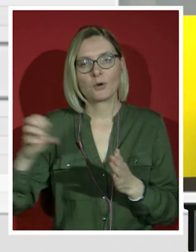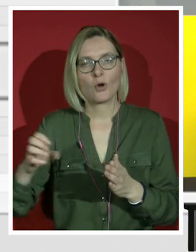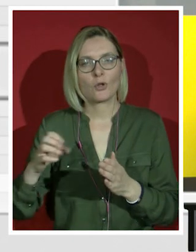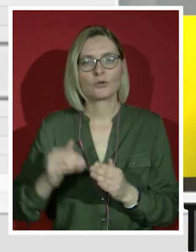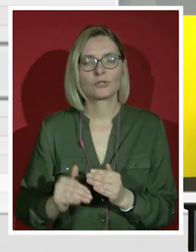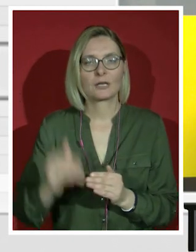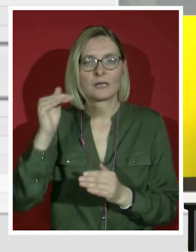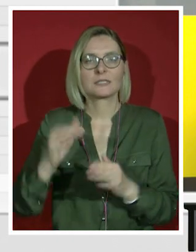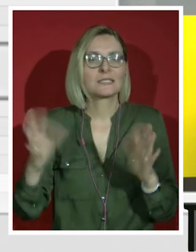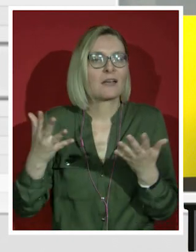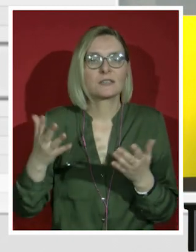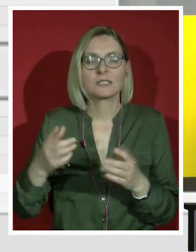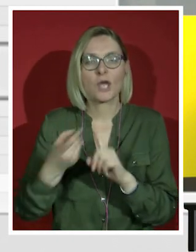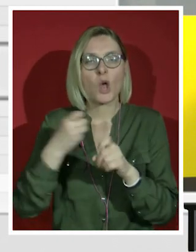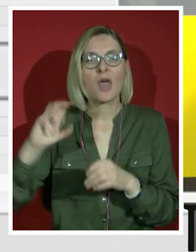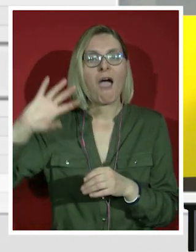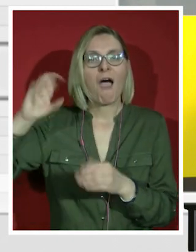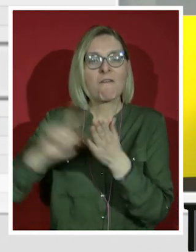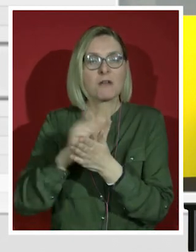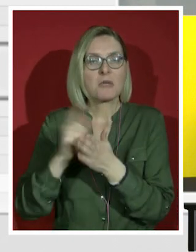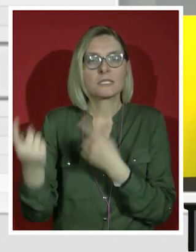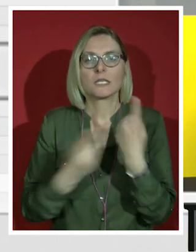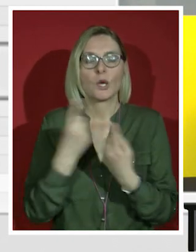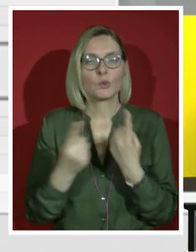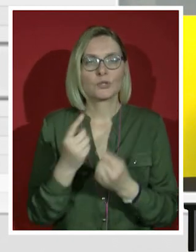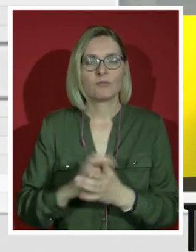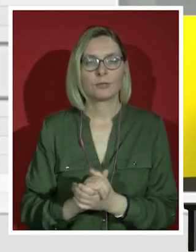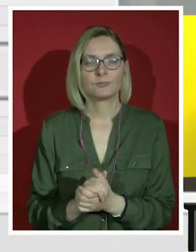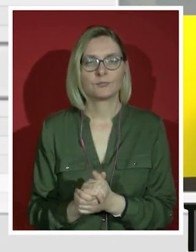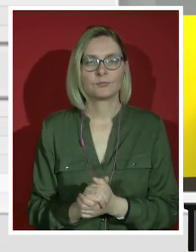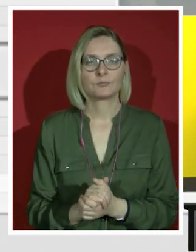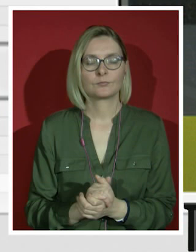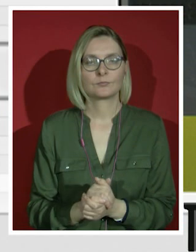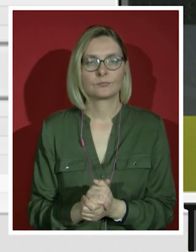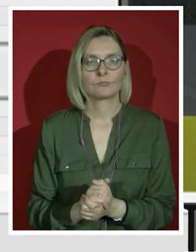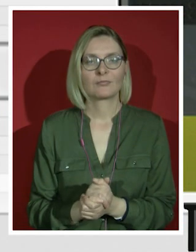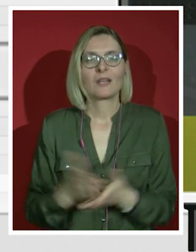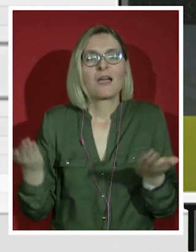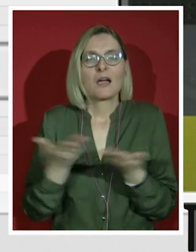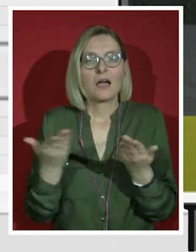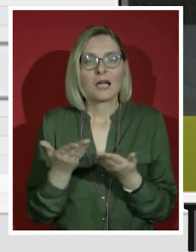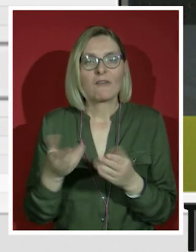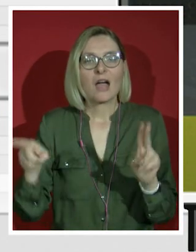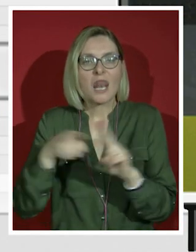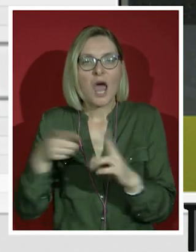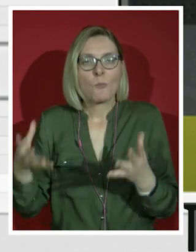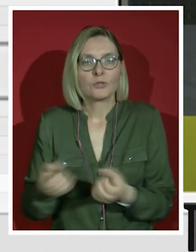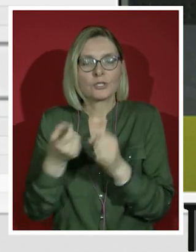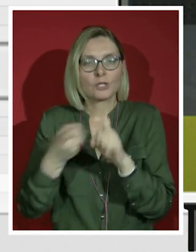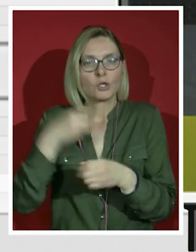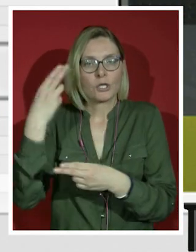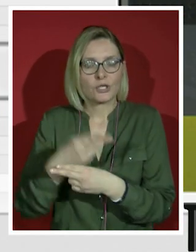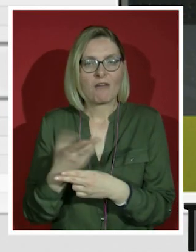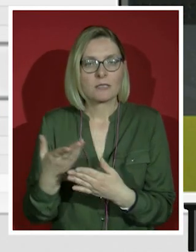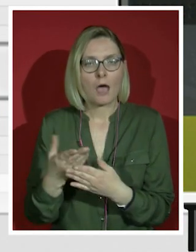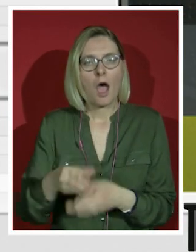така. Со временските, како што напоменавме така. Услови. Така. Каква е наум поддршката од државата?